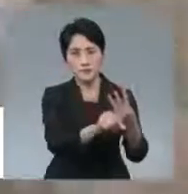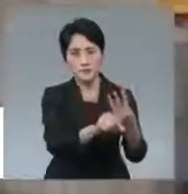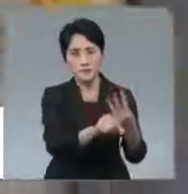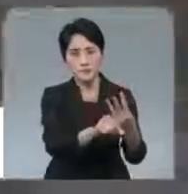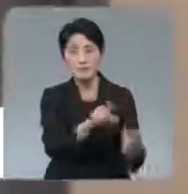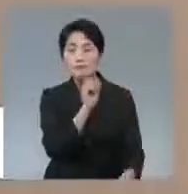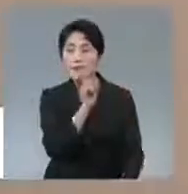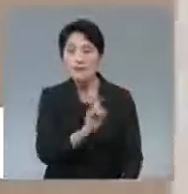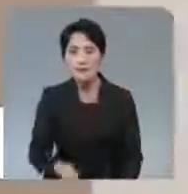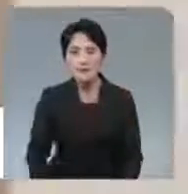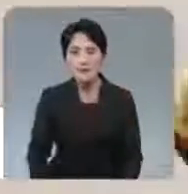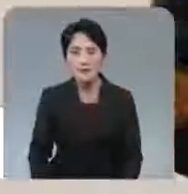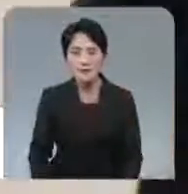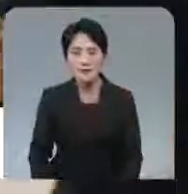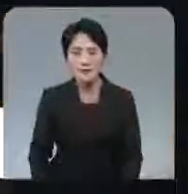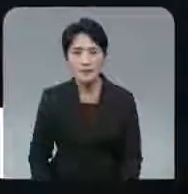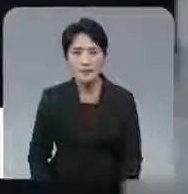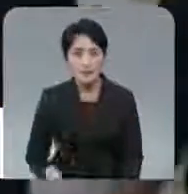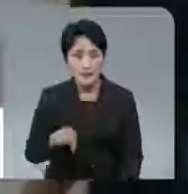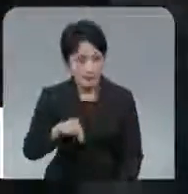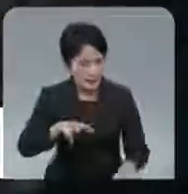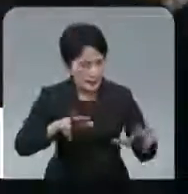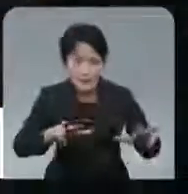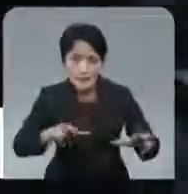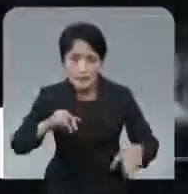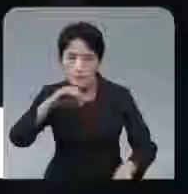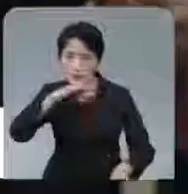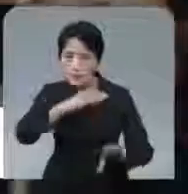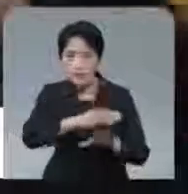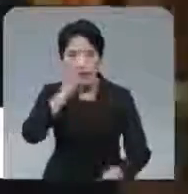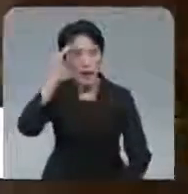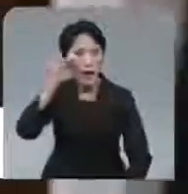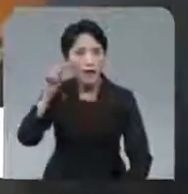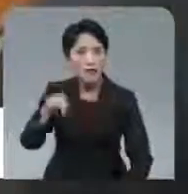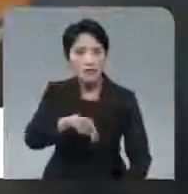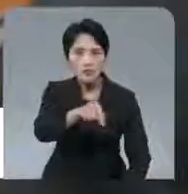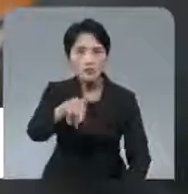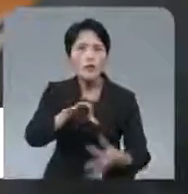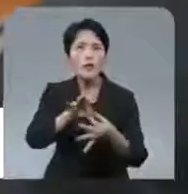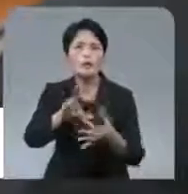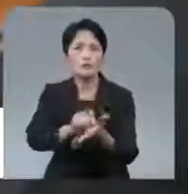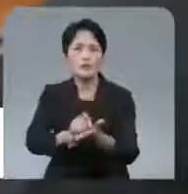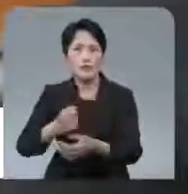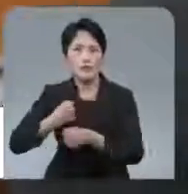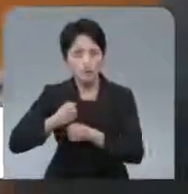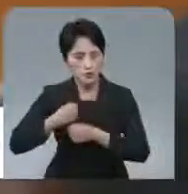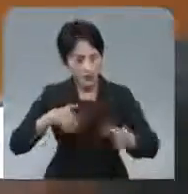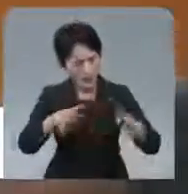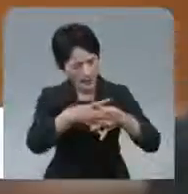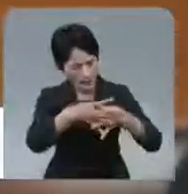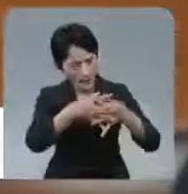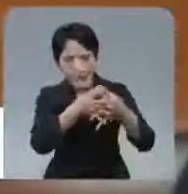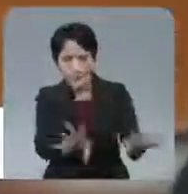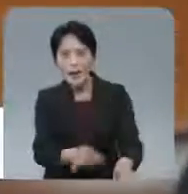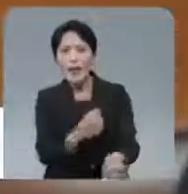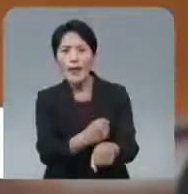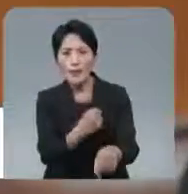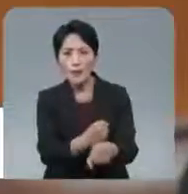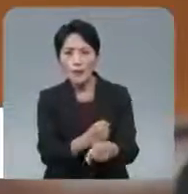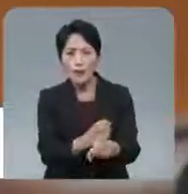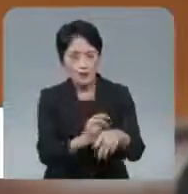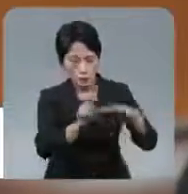transfrontalière le 27 juillet après 13 mois de suspension les échanges ont pourtant continué deux fois par jour